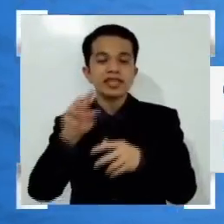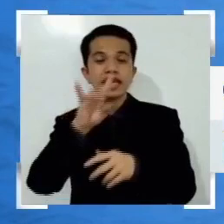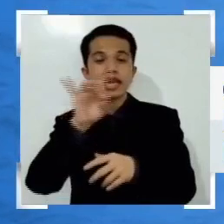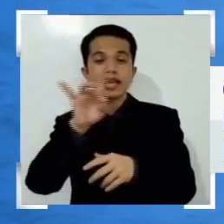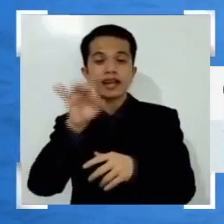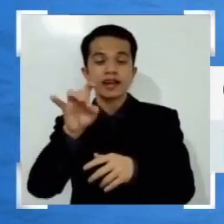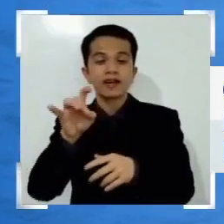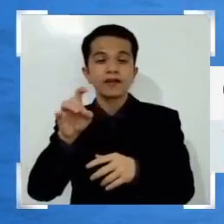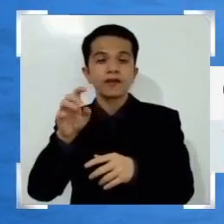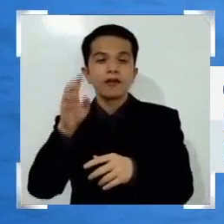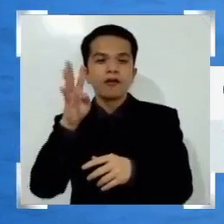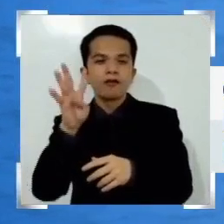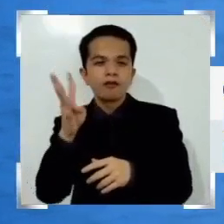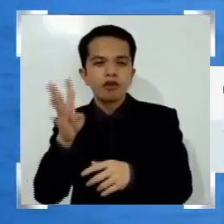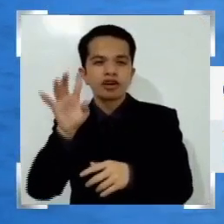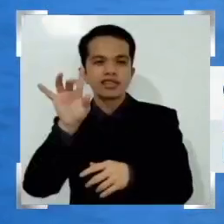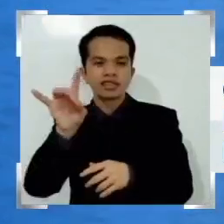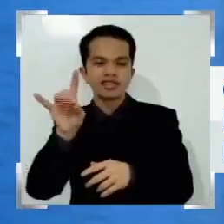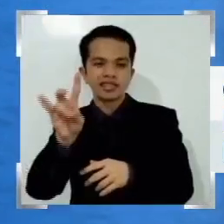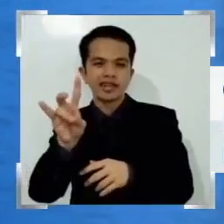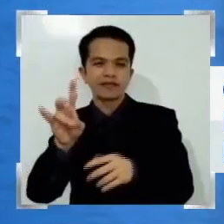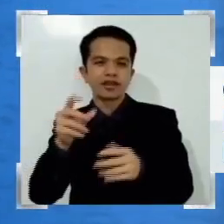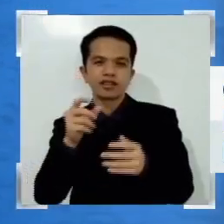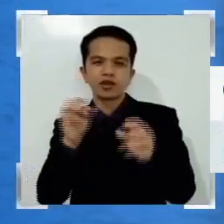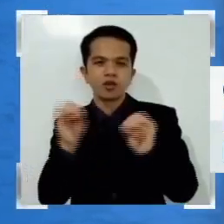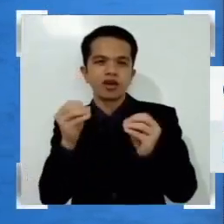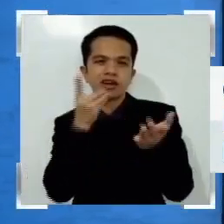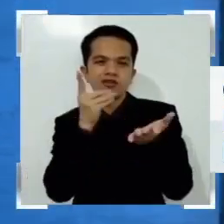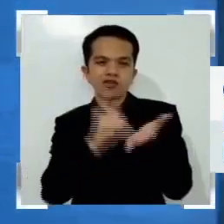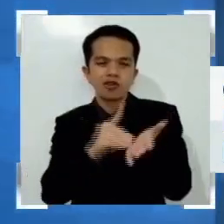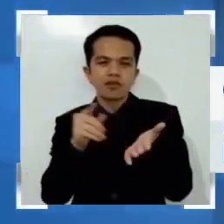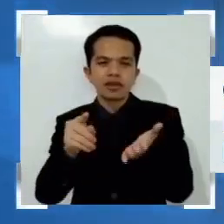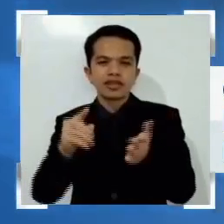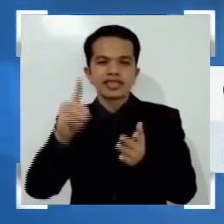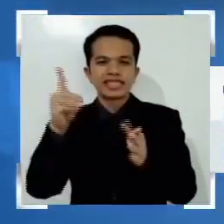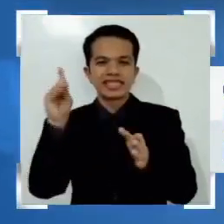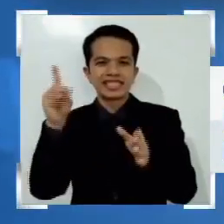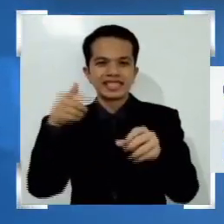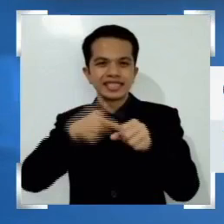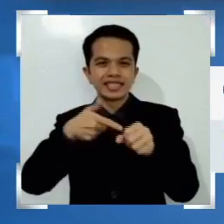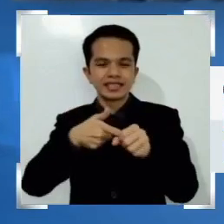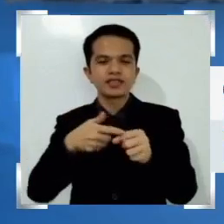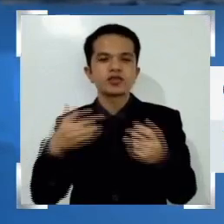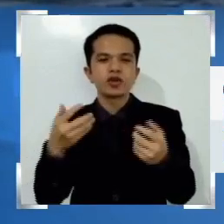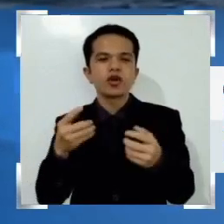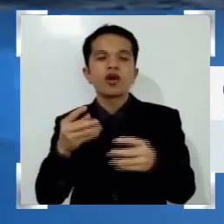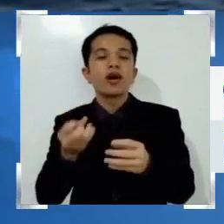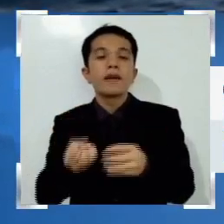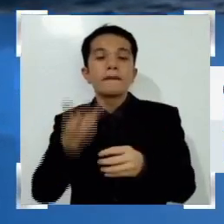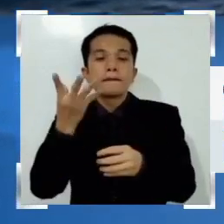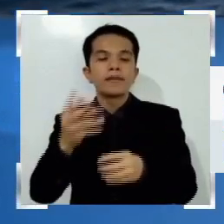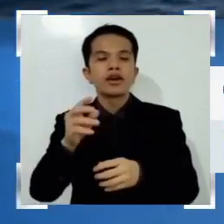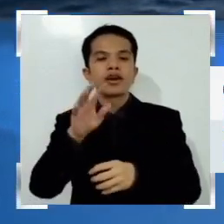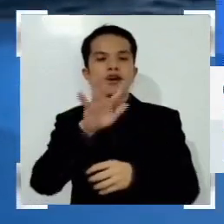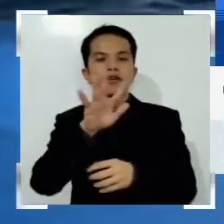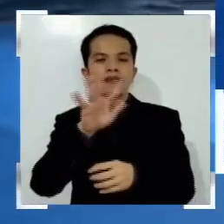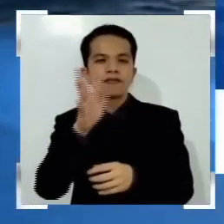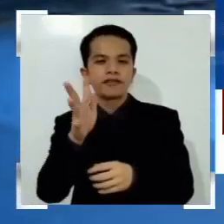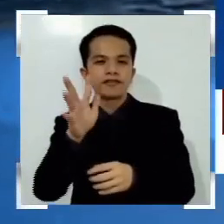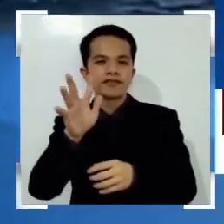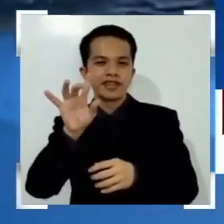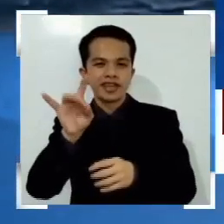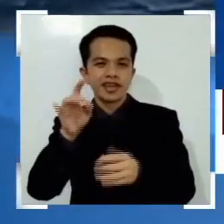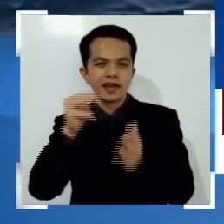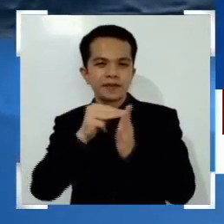847,000 liters ng undocumented diesel fuel na tinatayang nagkakahalaga ng 50.8 million pesos ang karga nito. Ano,